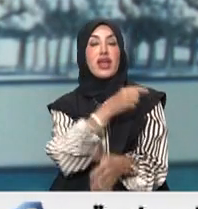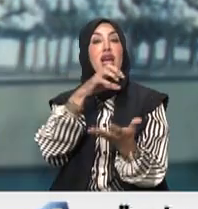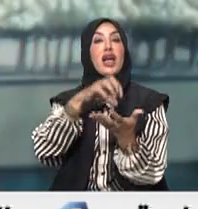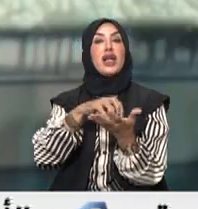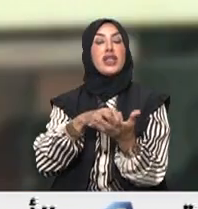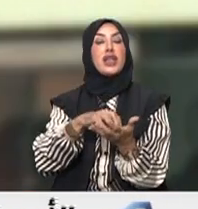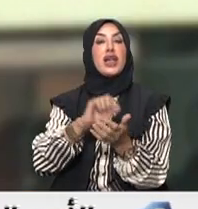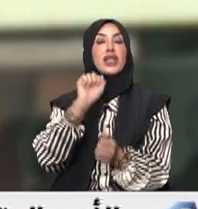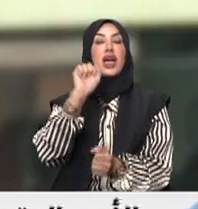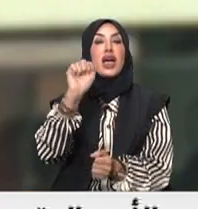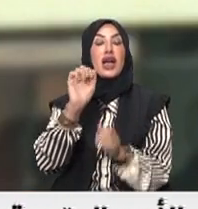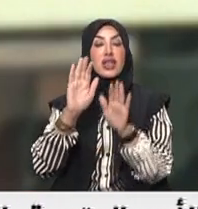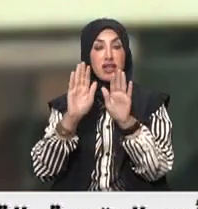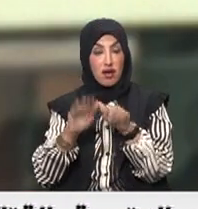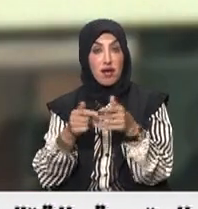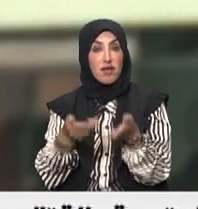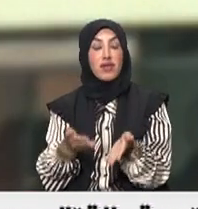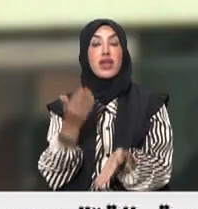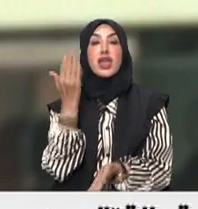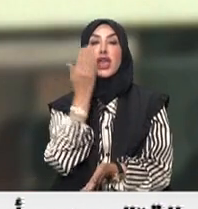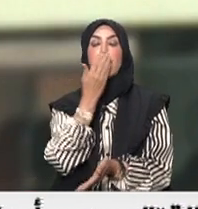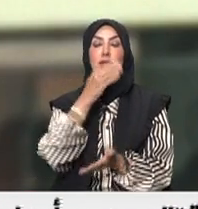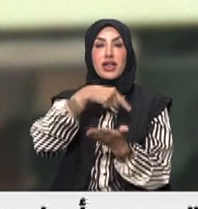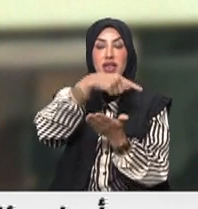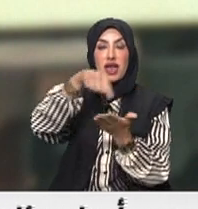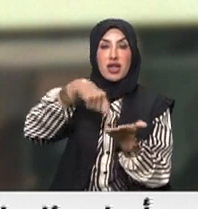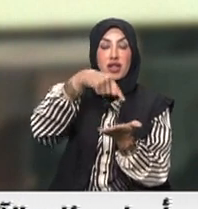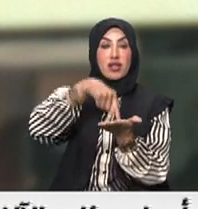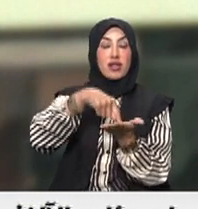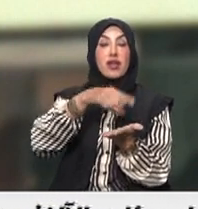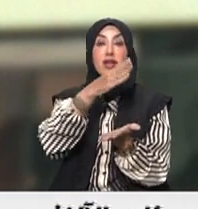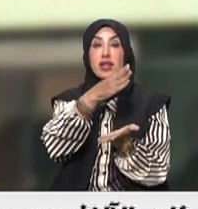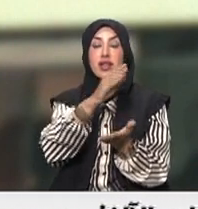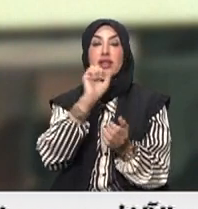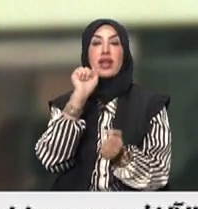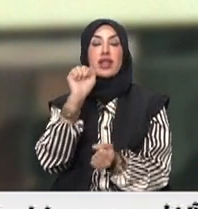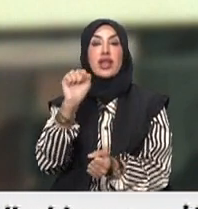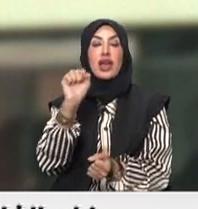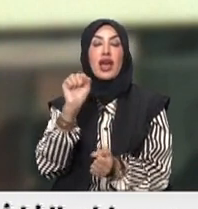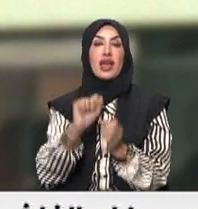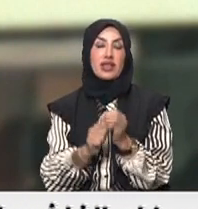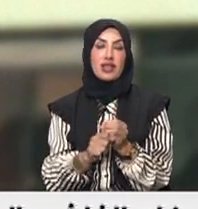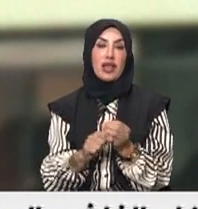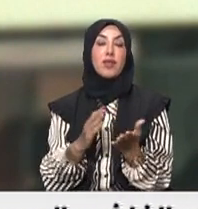6 مراكز صحية، وبلغ عدد العيادات للصحة المدرسية